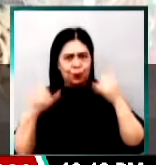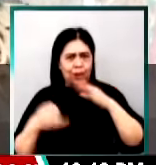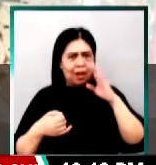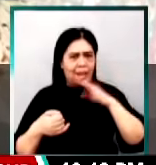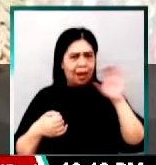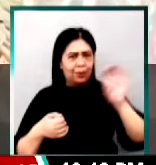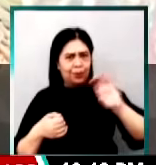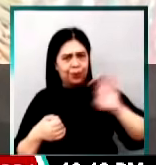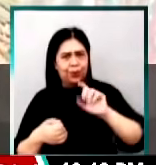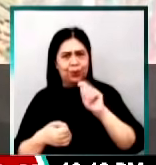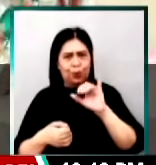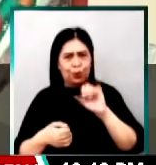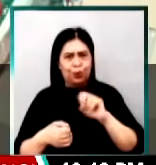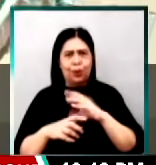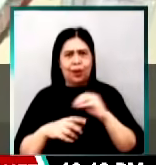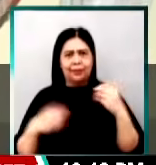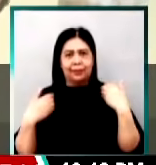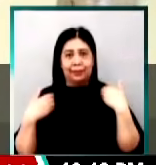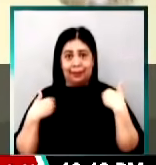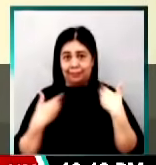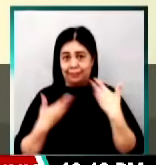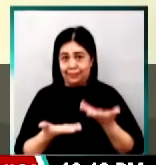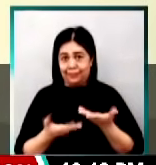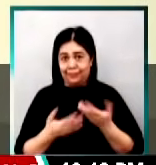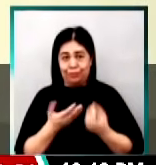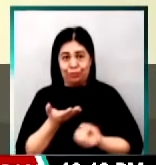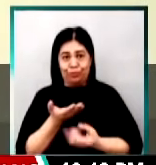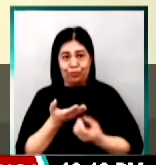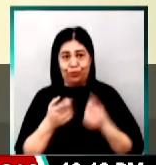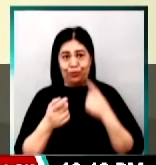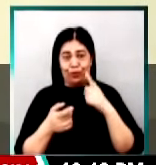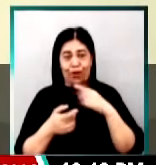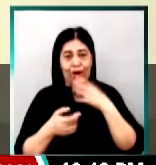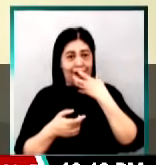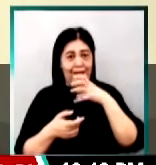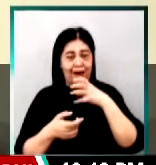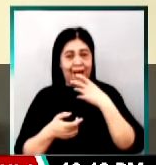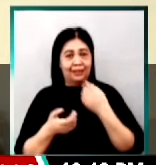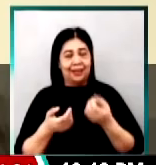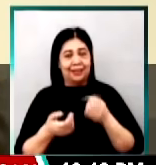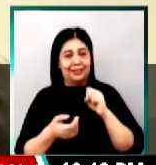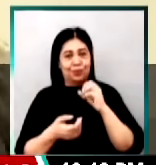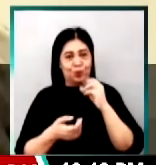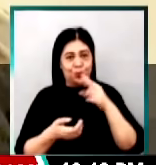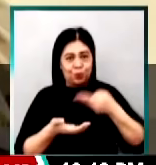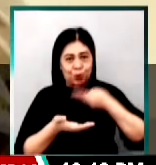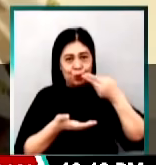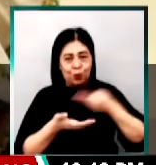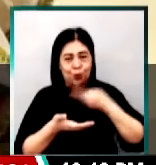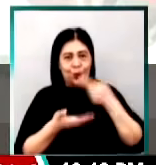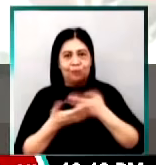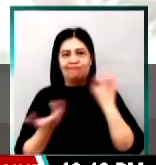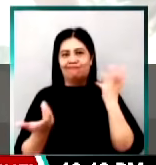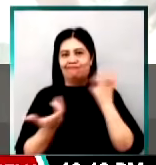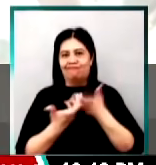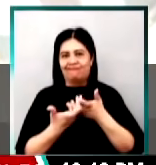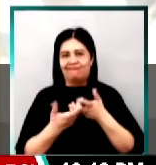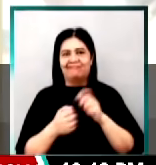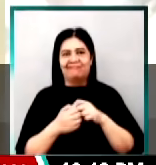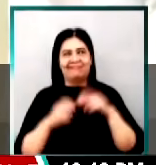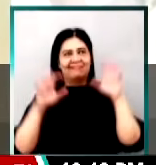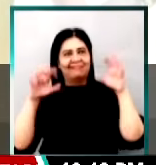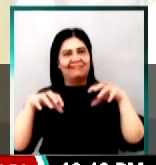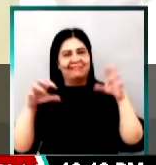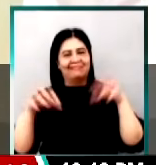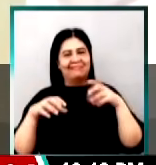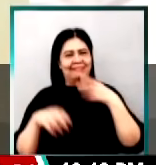At syempre, mawawala ba yung lutuan para sa mainit na sabaw? At dahil swak nga naman, sa maulang panahon, ang mainit